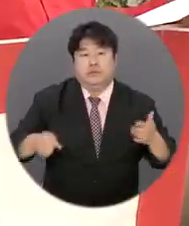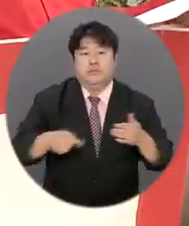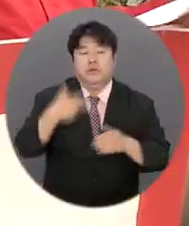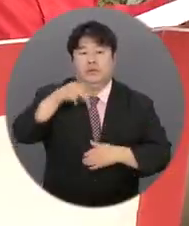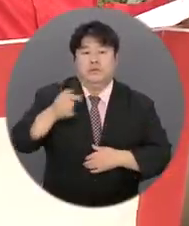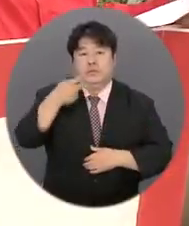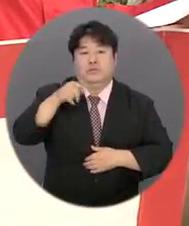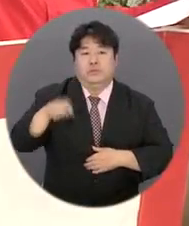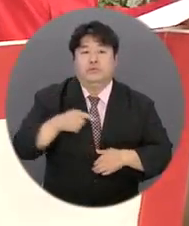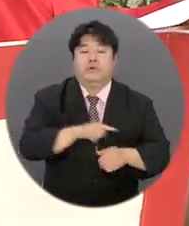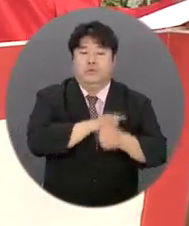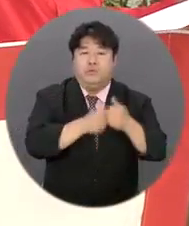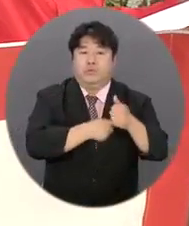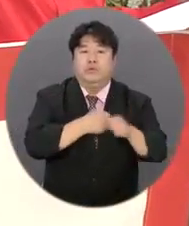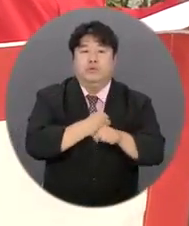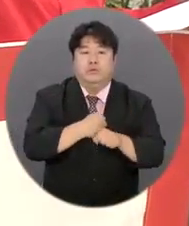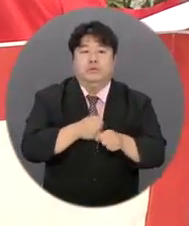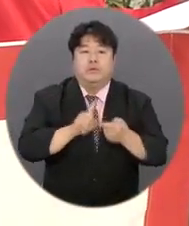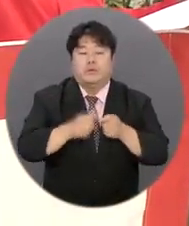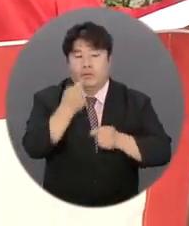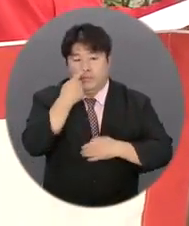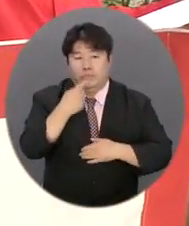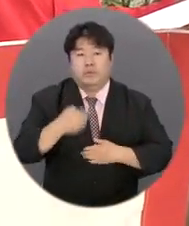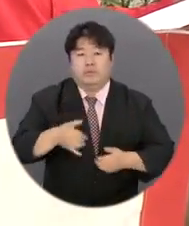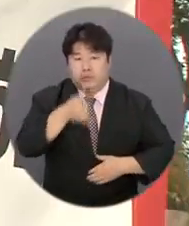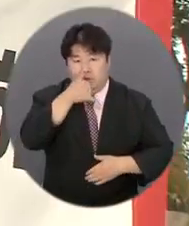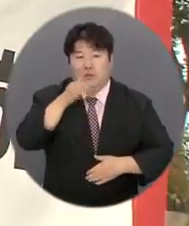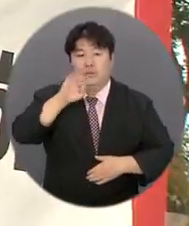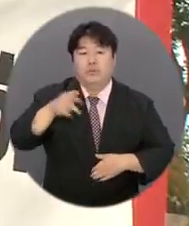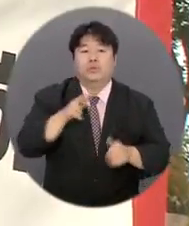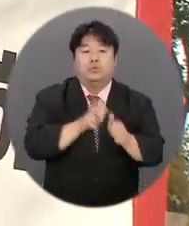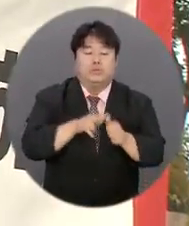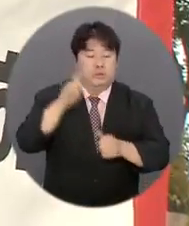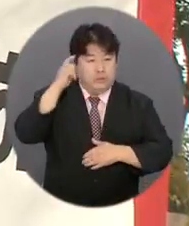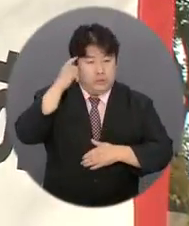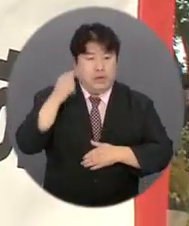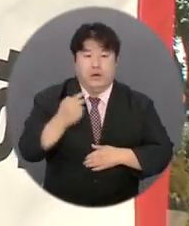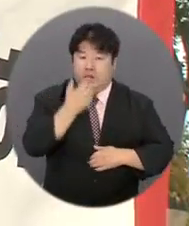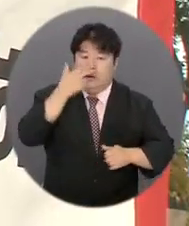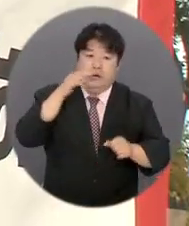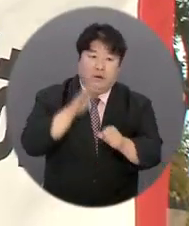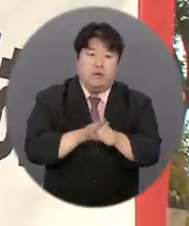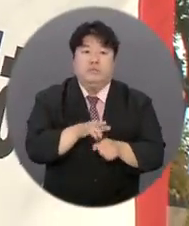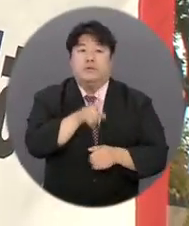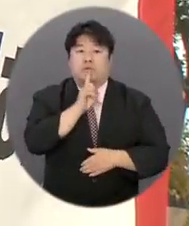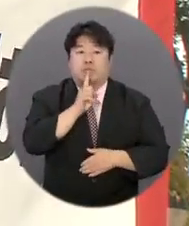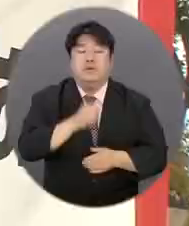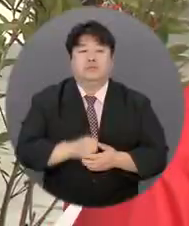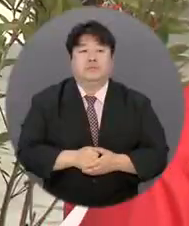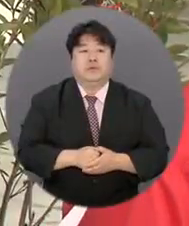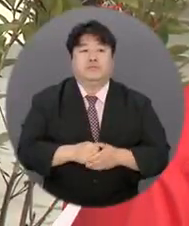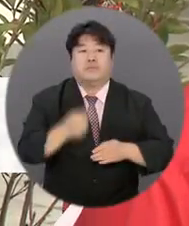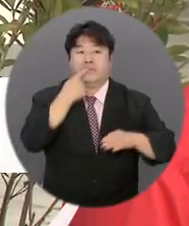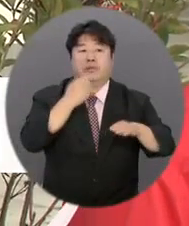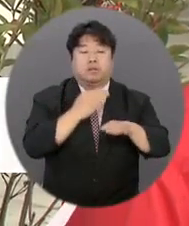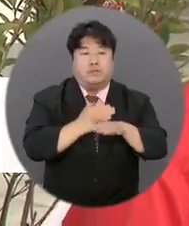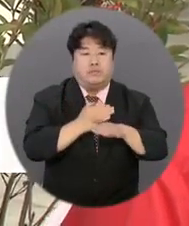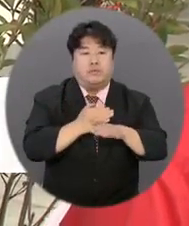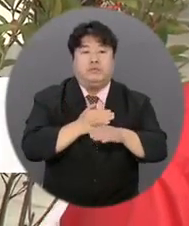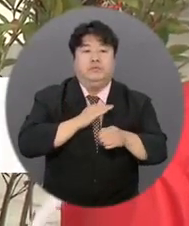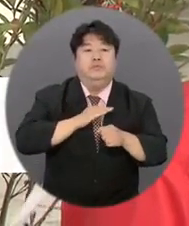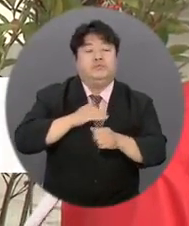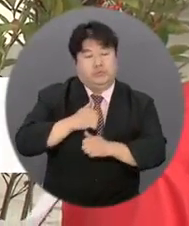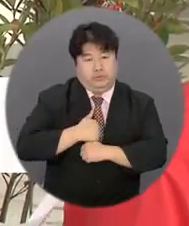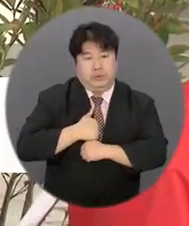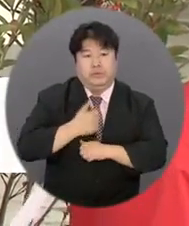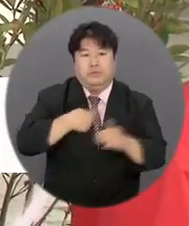권한의 임이라는 측면에서 배울 점이 있다고 표현한 윤 후보의 사고방식은 어처구니 없다고 말했습니다. 민주주의를 지키기에